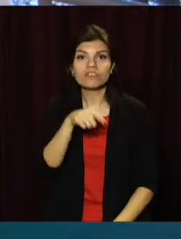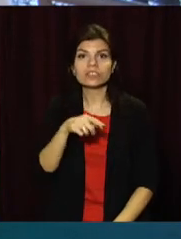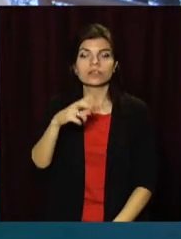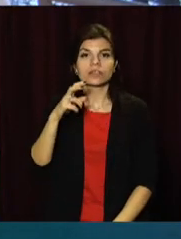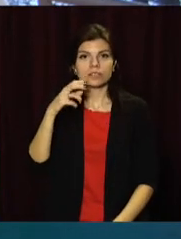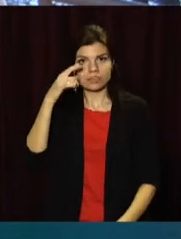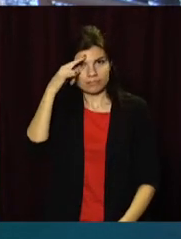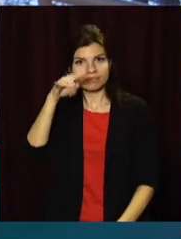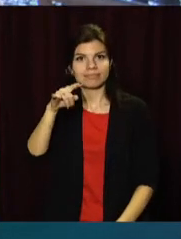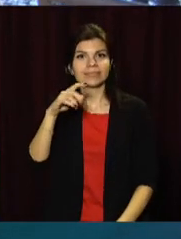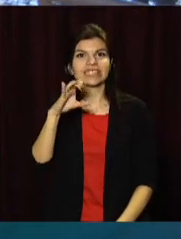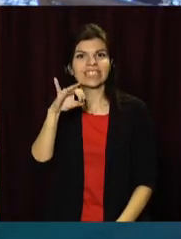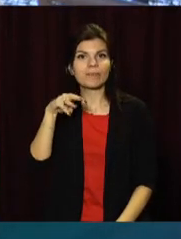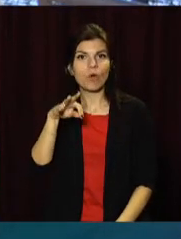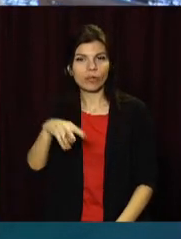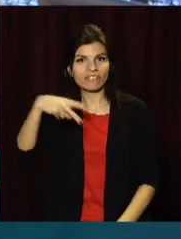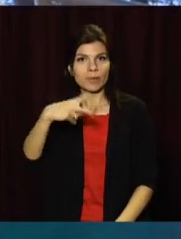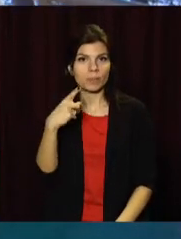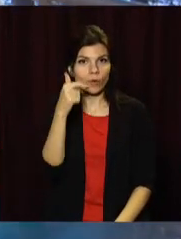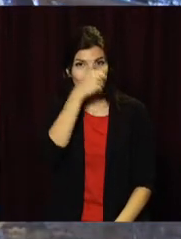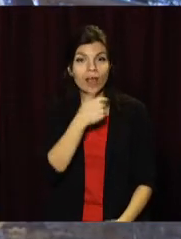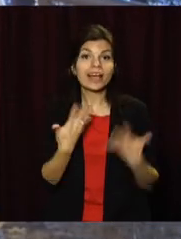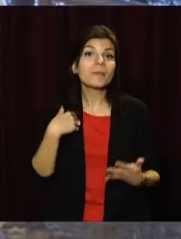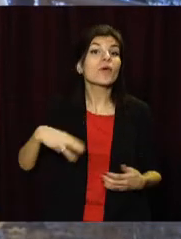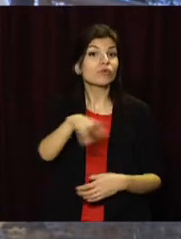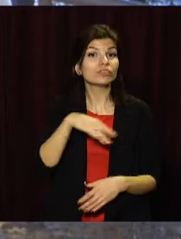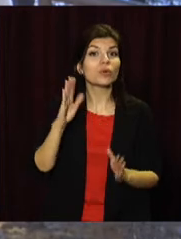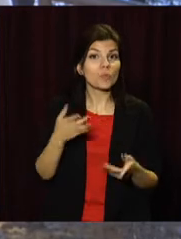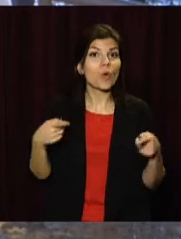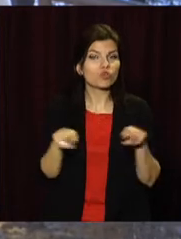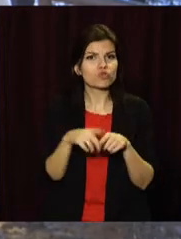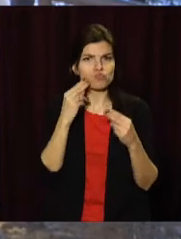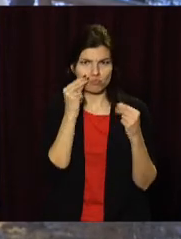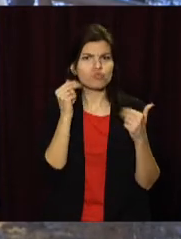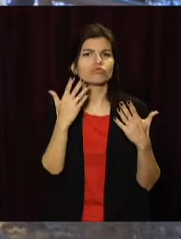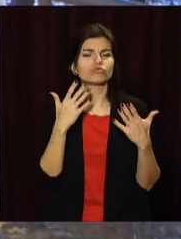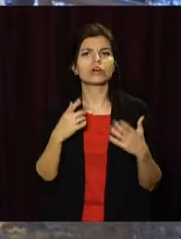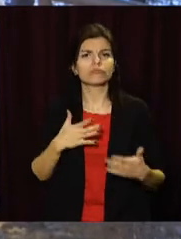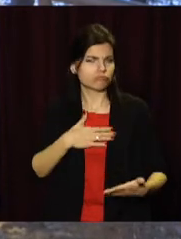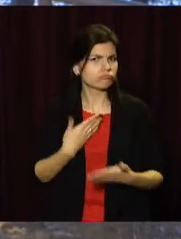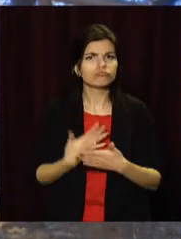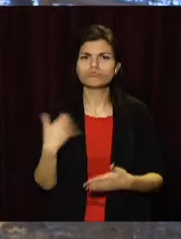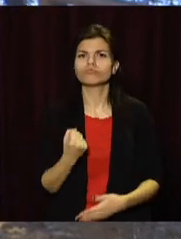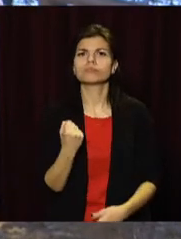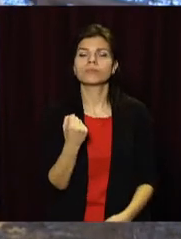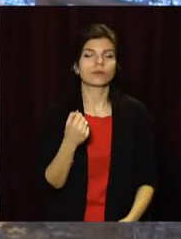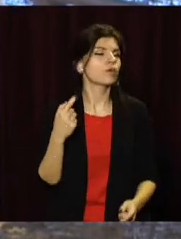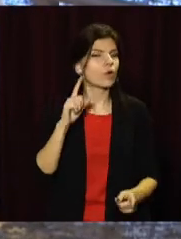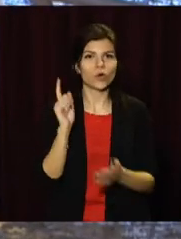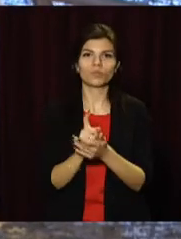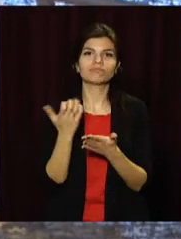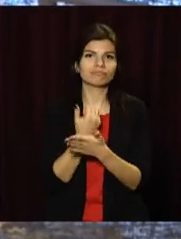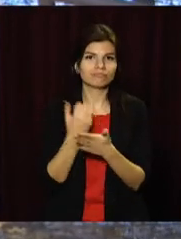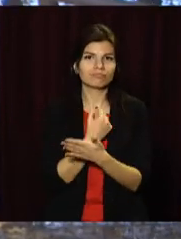символ 2021 року. Якщо ми усі будемо такими ж мужніми і наполегливими, то обов'язково